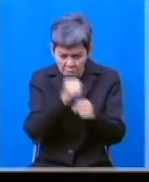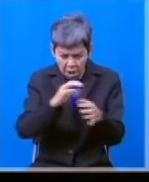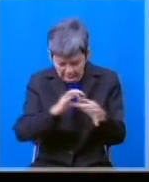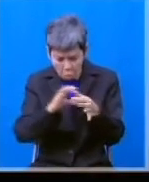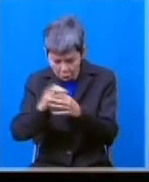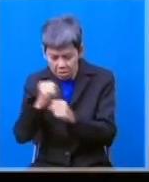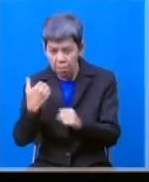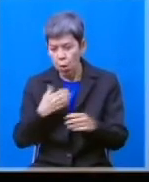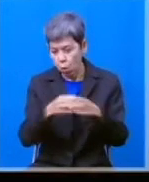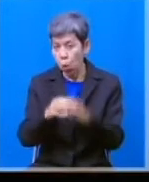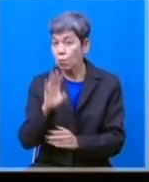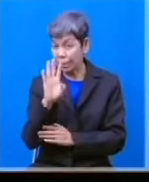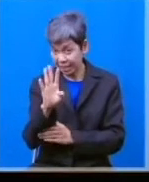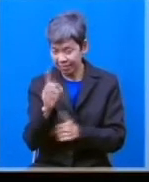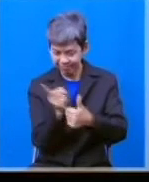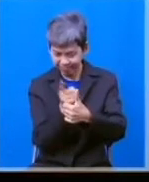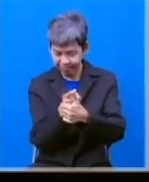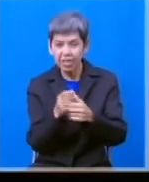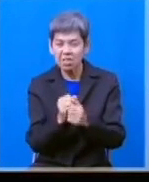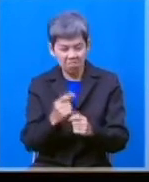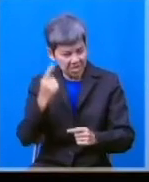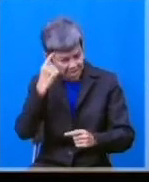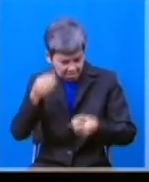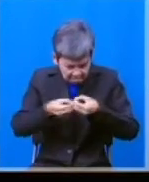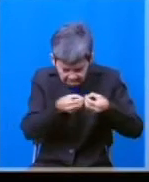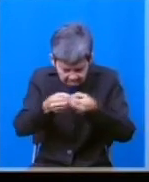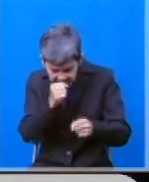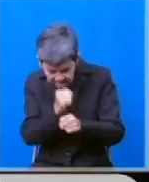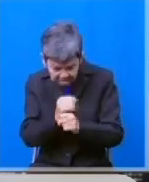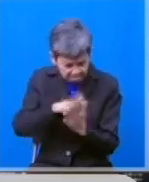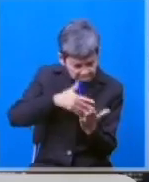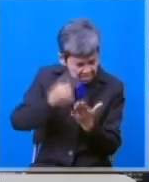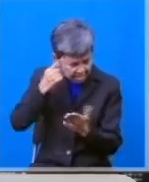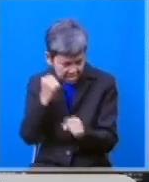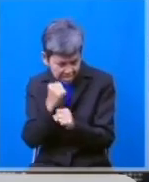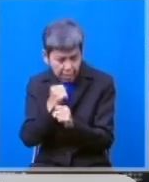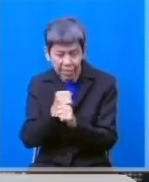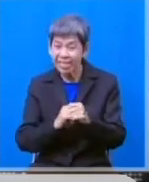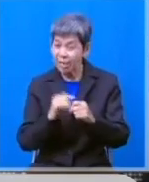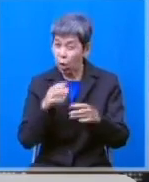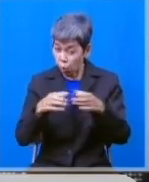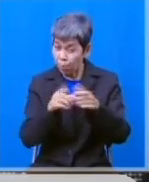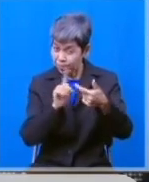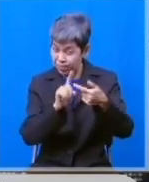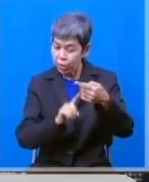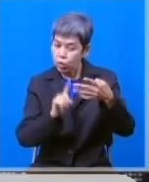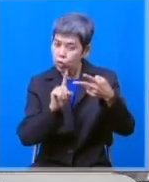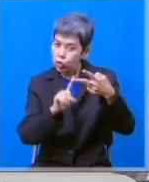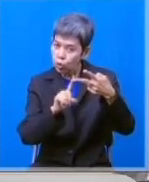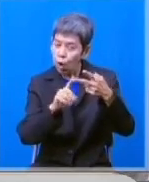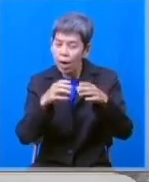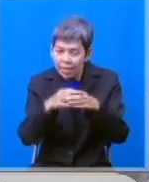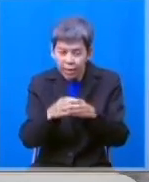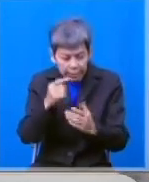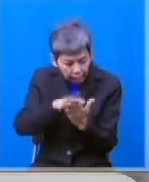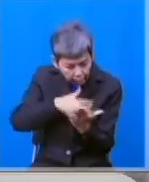ว่ามีทั้งหมด4กลุ่มใหญ่1 mastermind นะครับคือระดับสูงสุดที่เป็นคนกำหนดยุทธศาสตร์ของกลุ่มนะครับ2กลุ่มระดับ